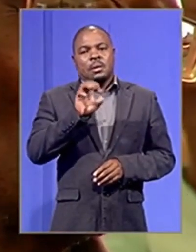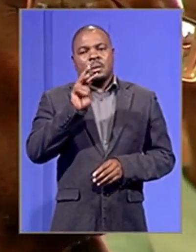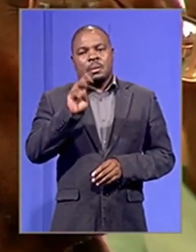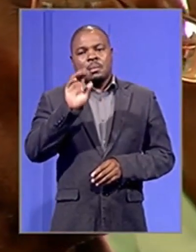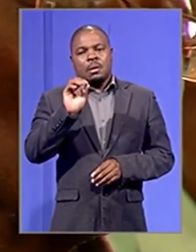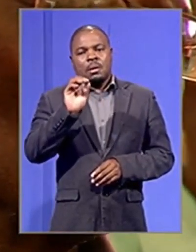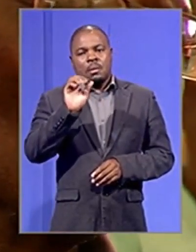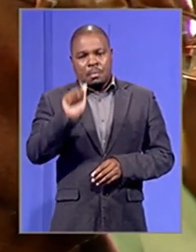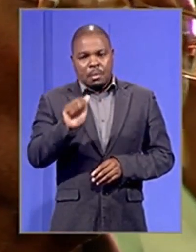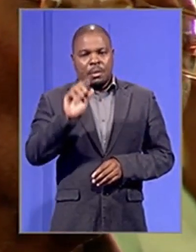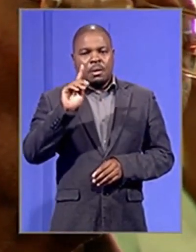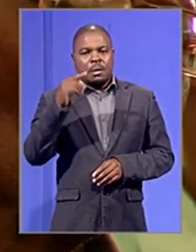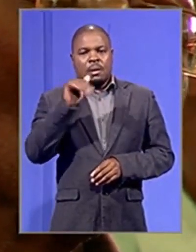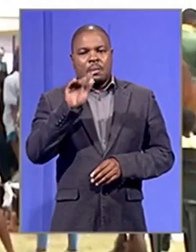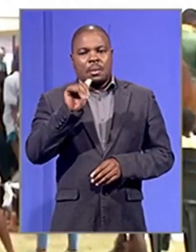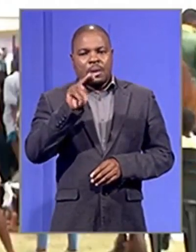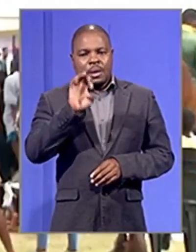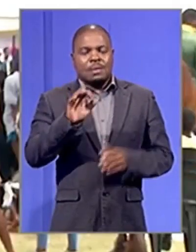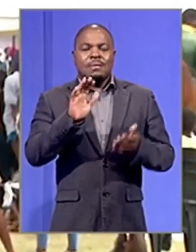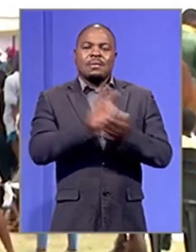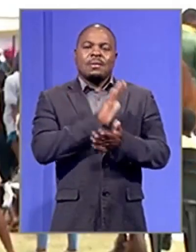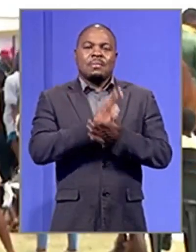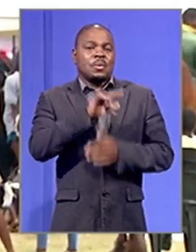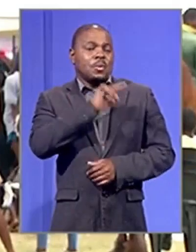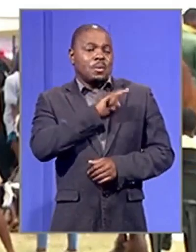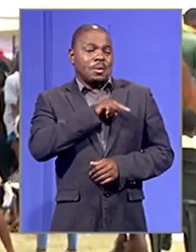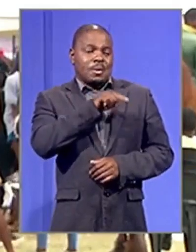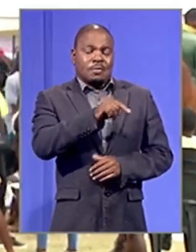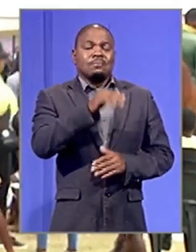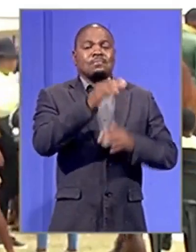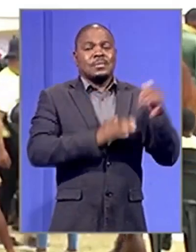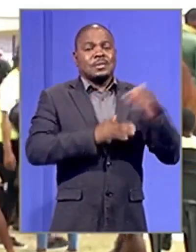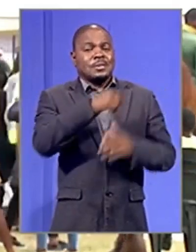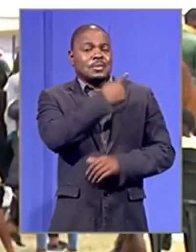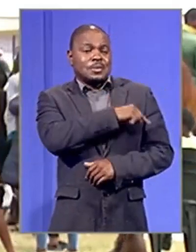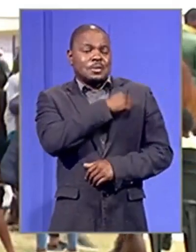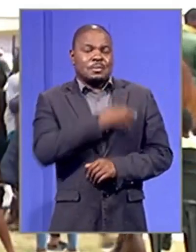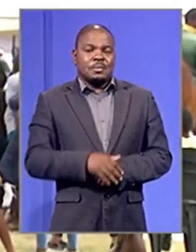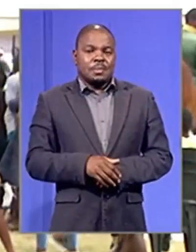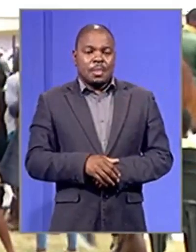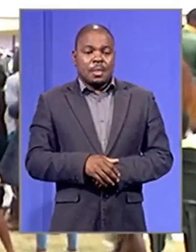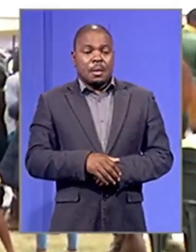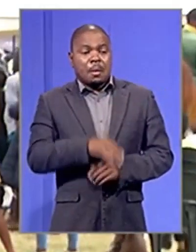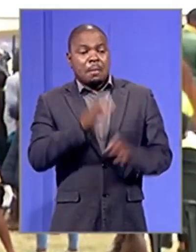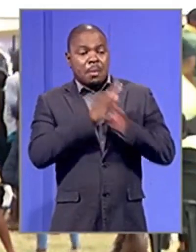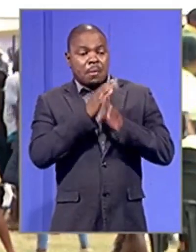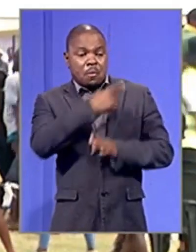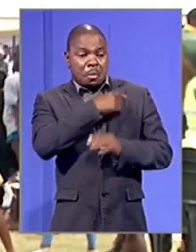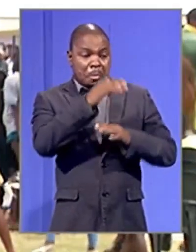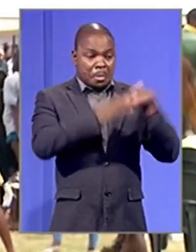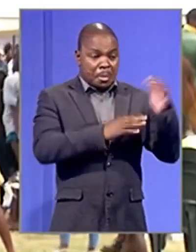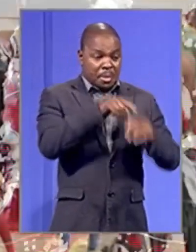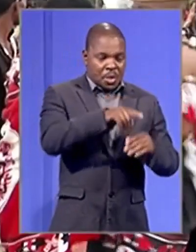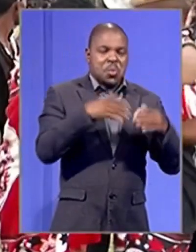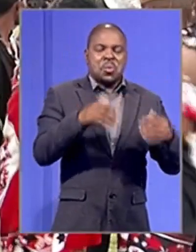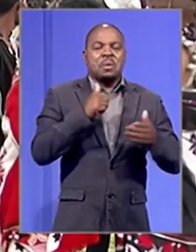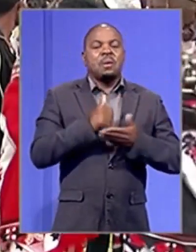bookelo bono. So ke tsa gore ha go agetswe Madibe private hospital e tla thusa thata mo